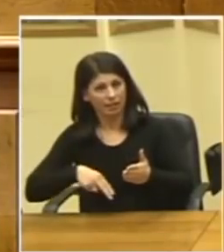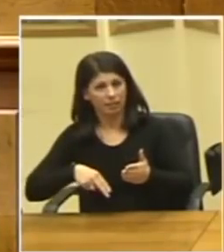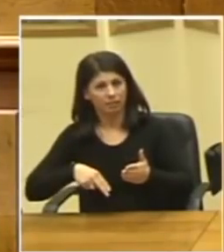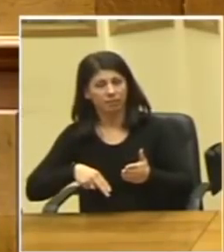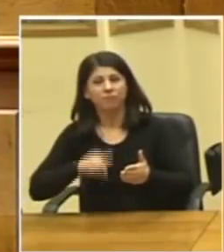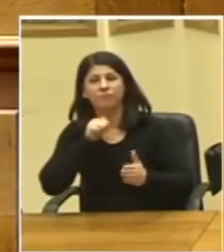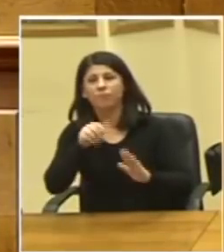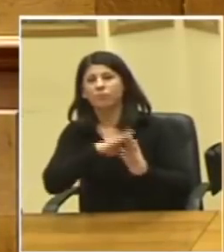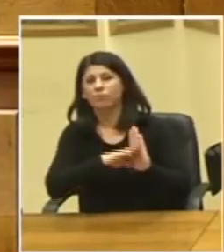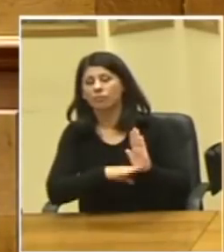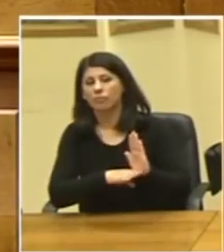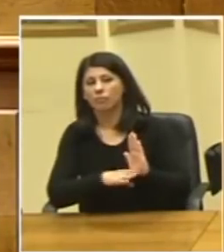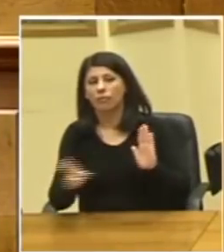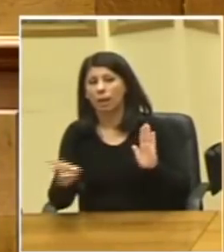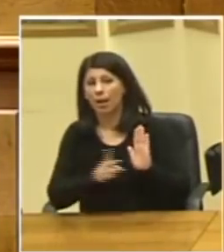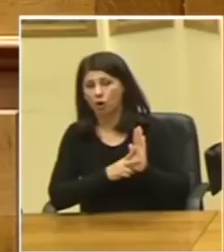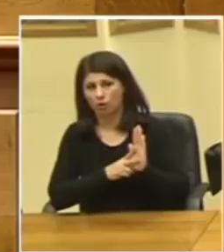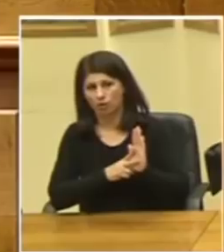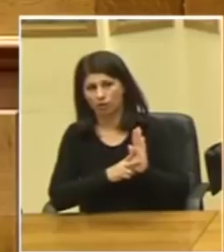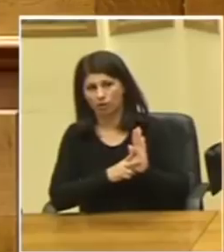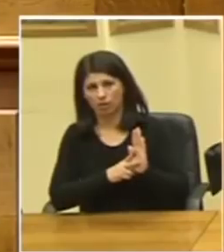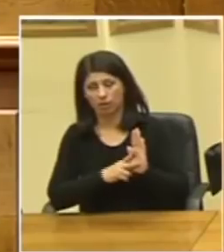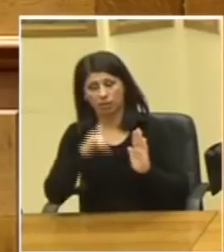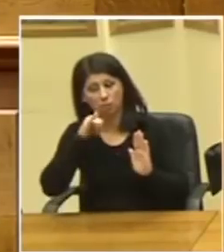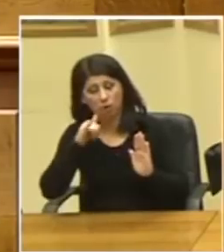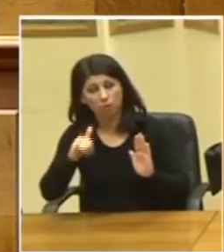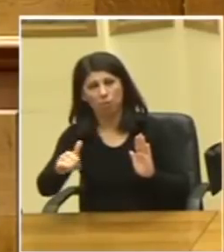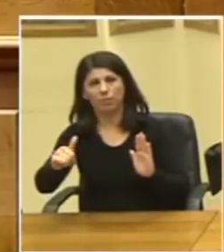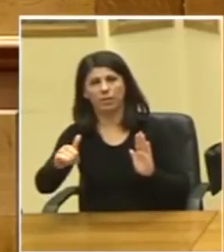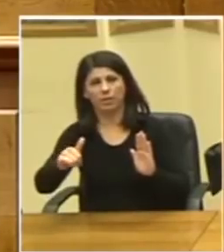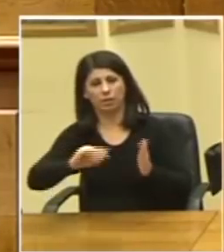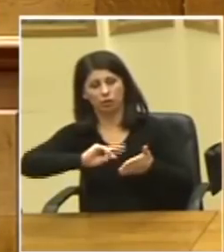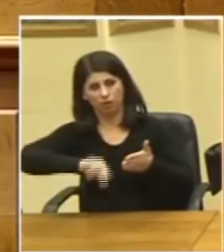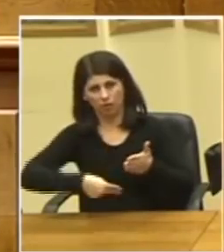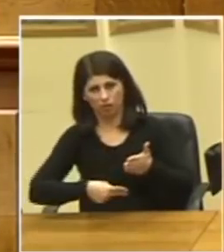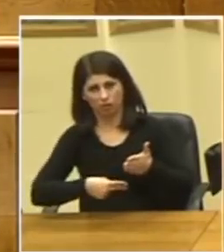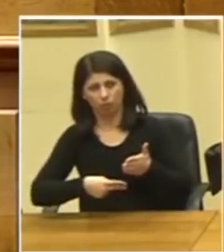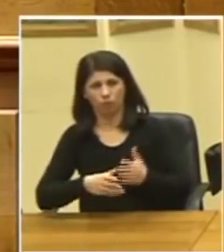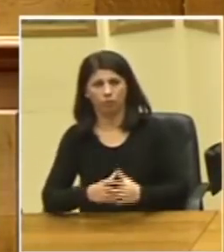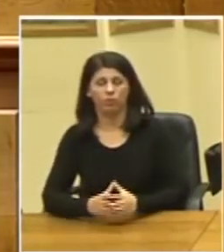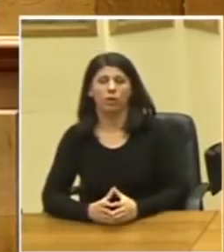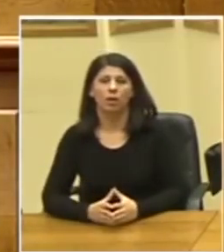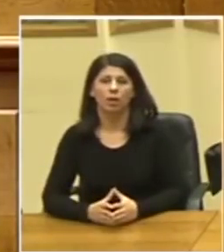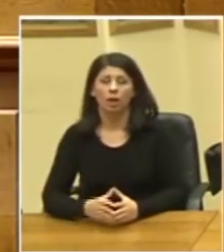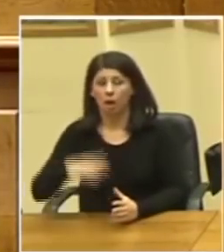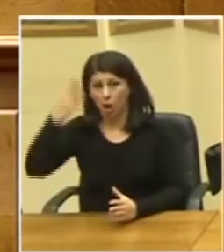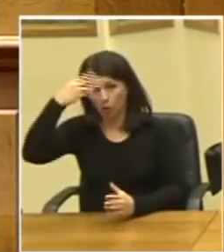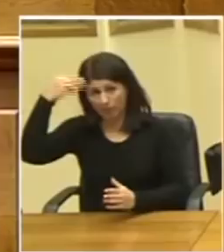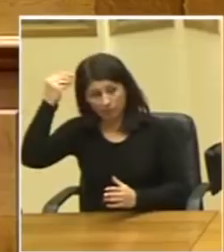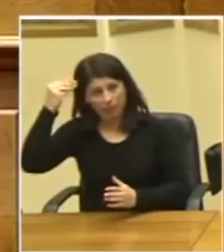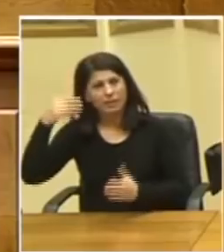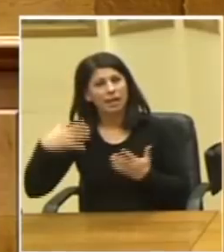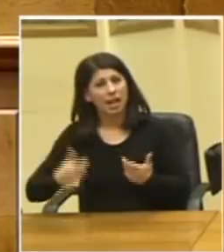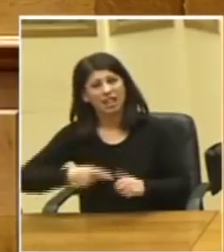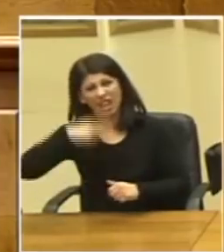της συνταγματικής απαγόρευσης της μονιμοποίησης των συμβασιούχων. Και ο Τσίπρας έχει